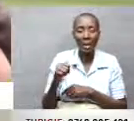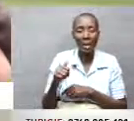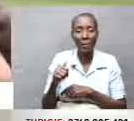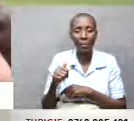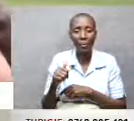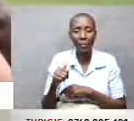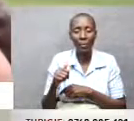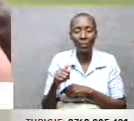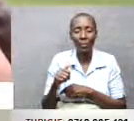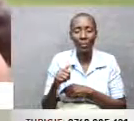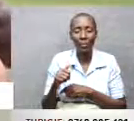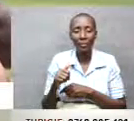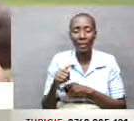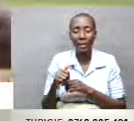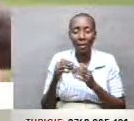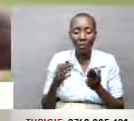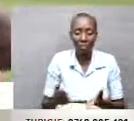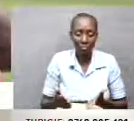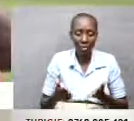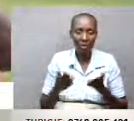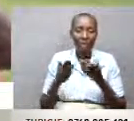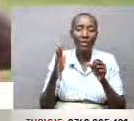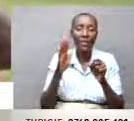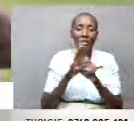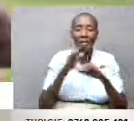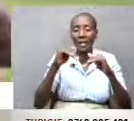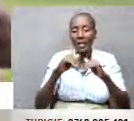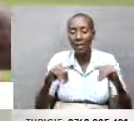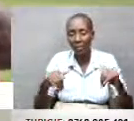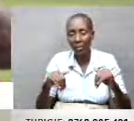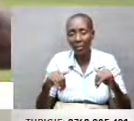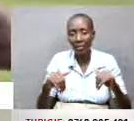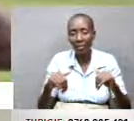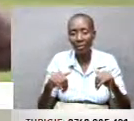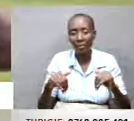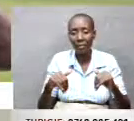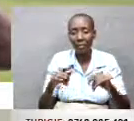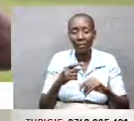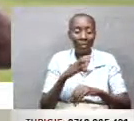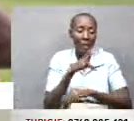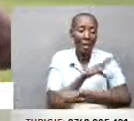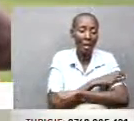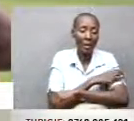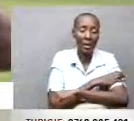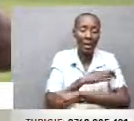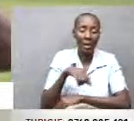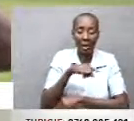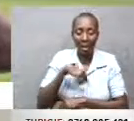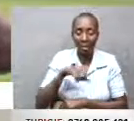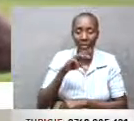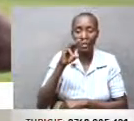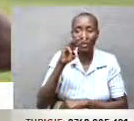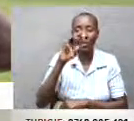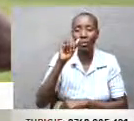other. Just to step up, you know, and fill the void, you know, left by our able captain Victor Wanyama.